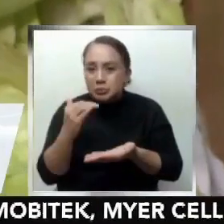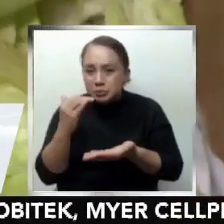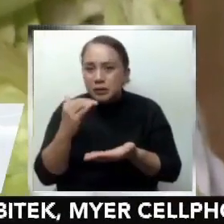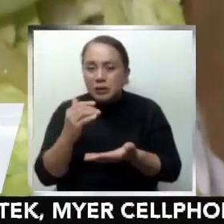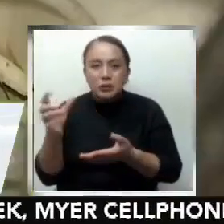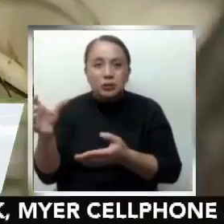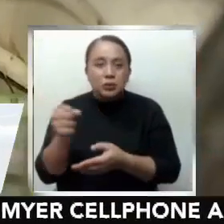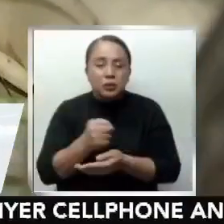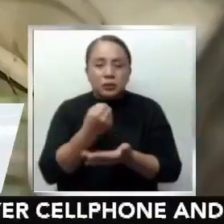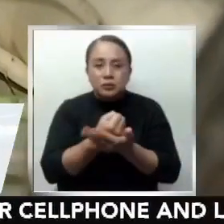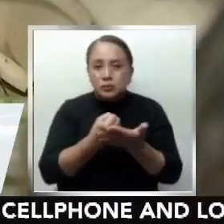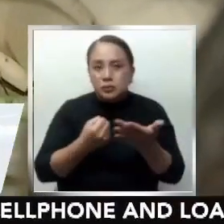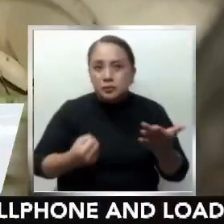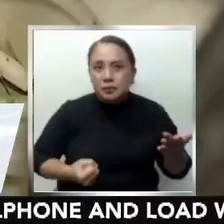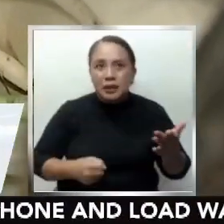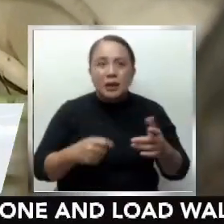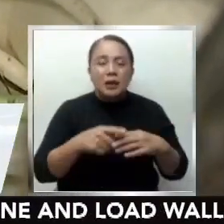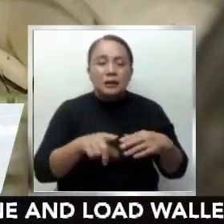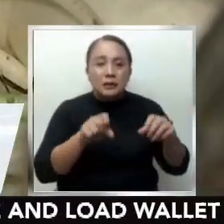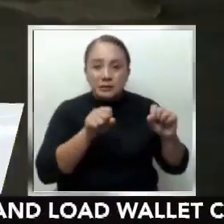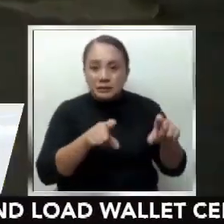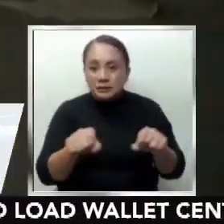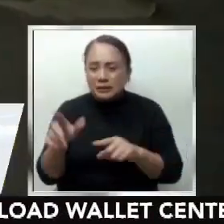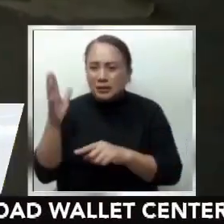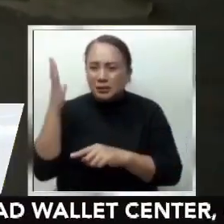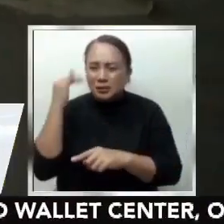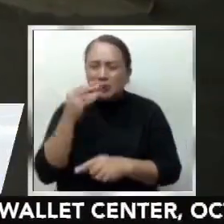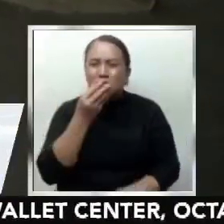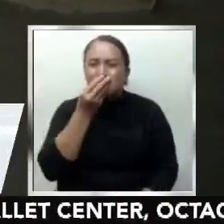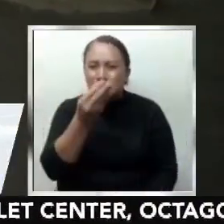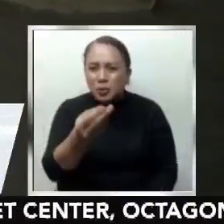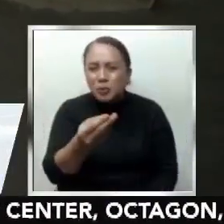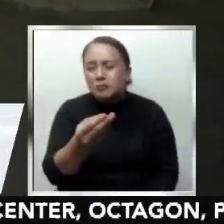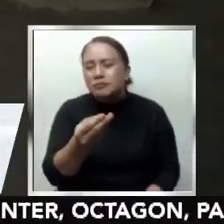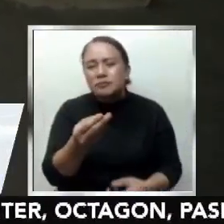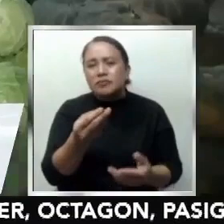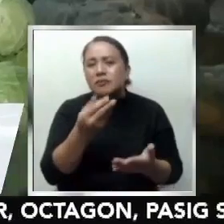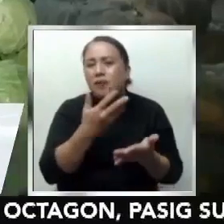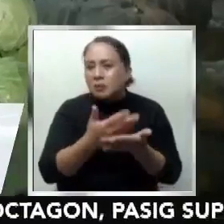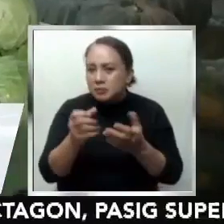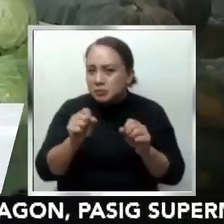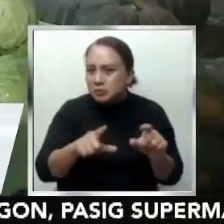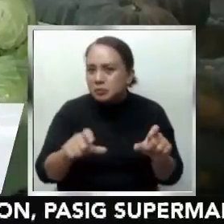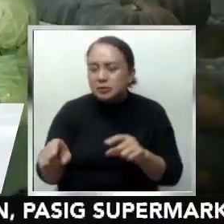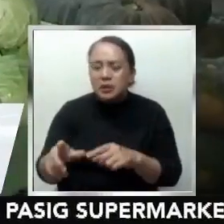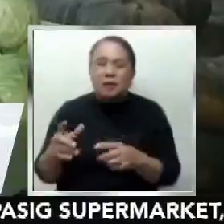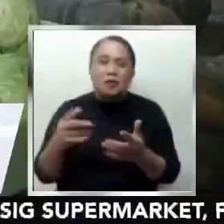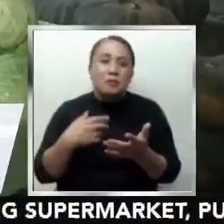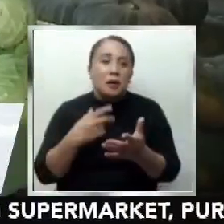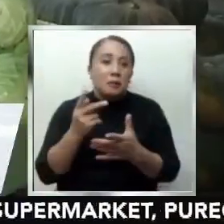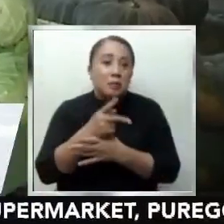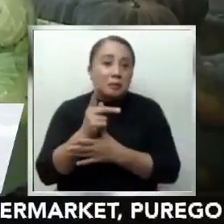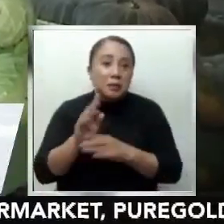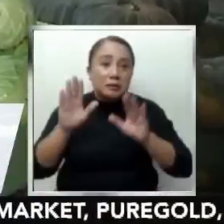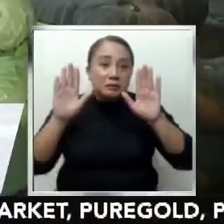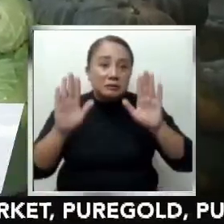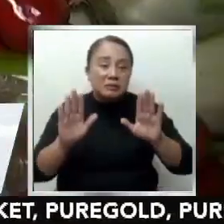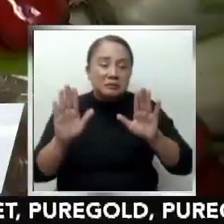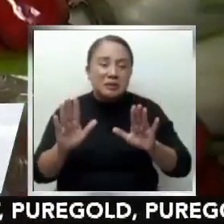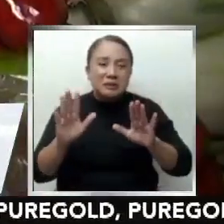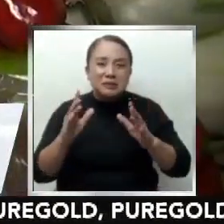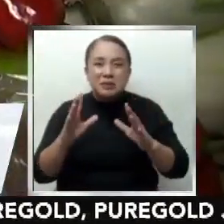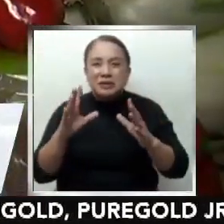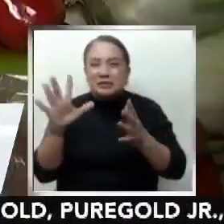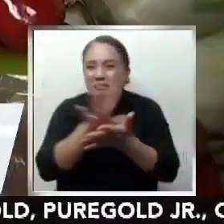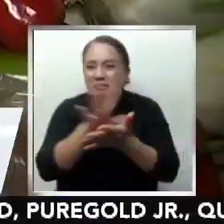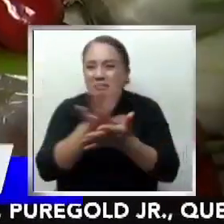supply ang mga nagtitinda dahil matumal ang bentahan. Ilang pananim na po ang nasira sa Benguet dahil sa nararanasang